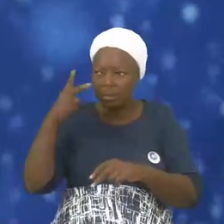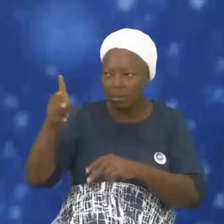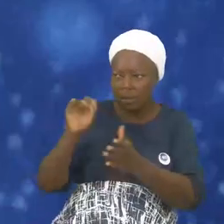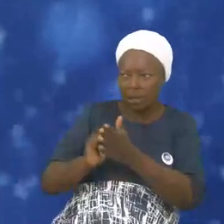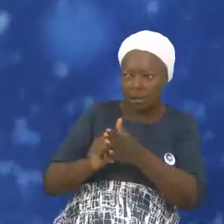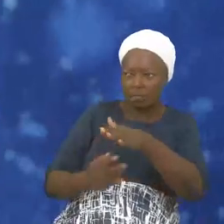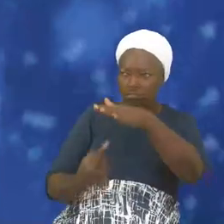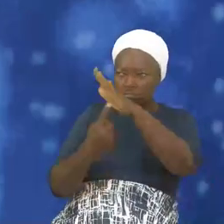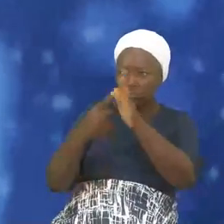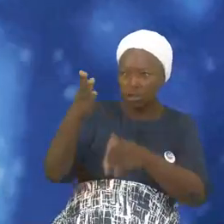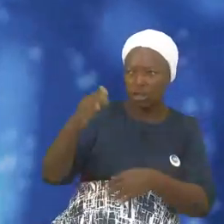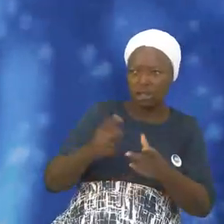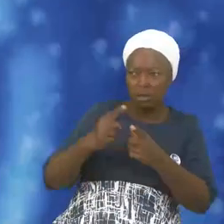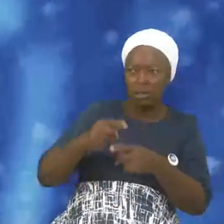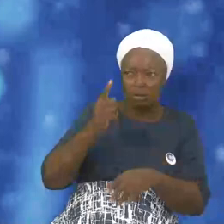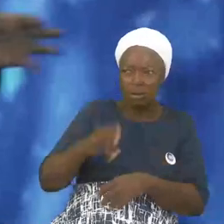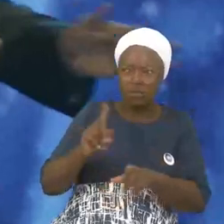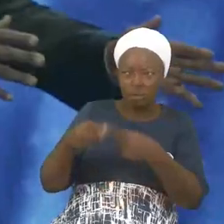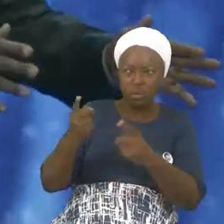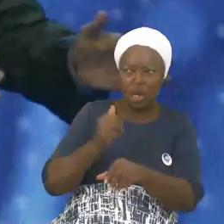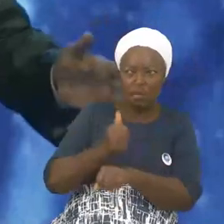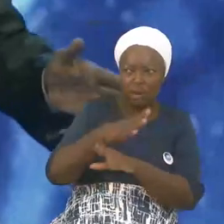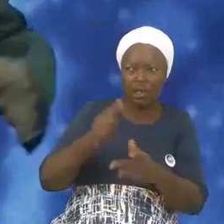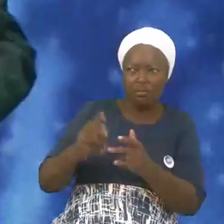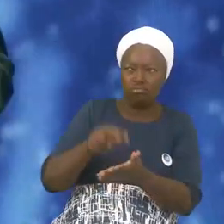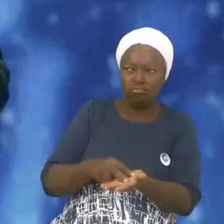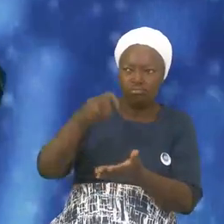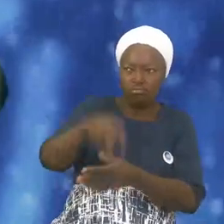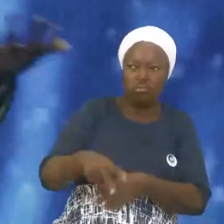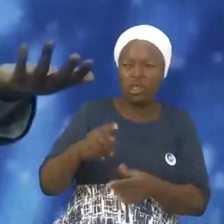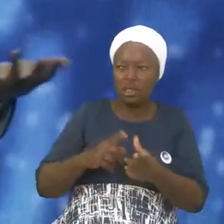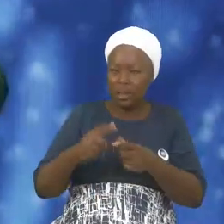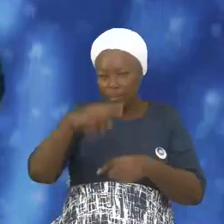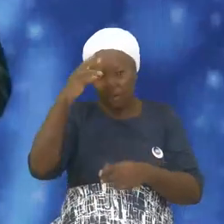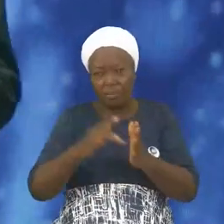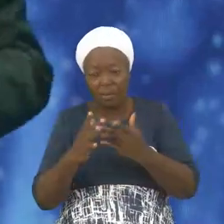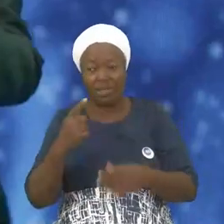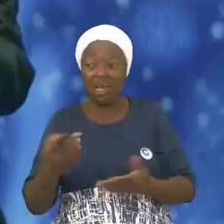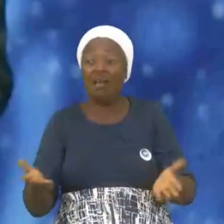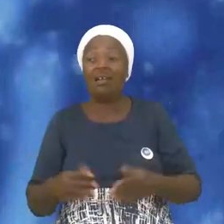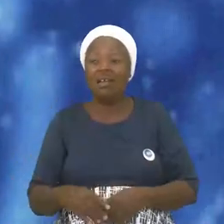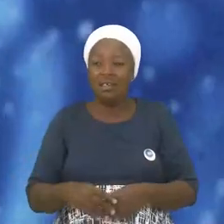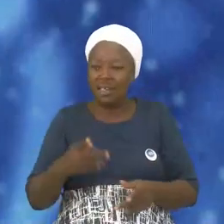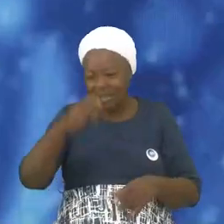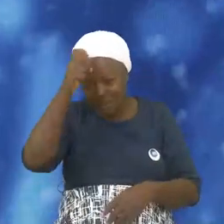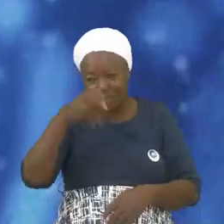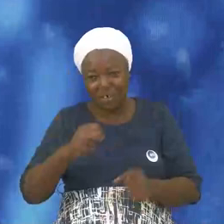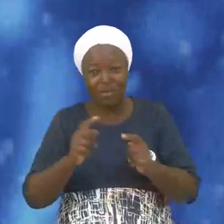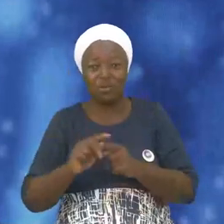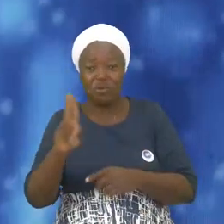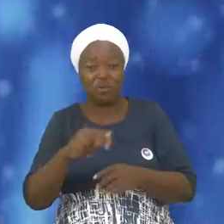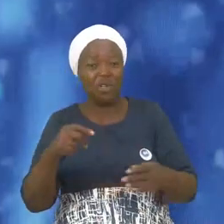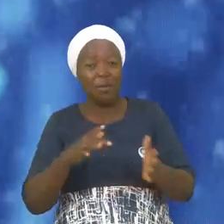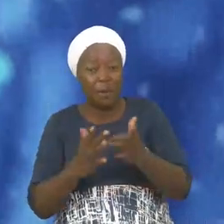Alors, il vient encore pour dire d'accord, regarde le sommet là-bas, va là-bas, et saute. Parce que l'Écriture a